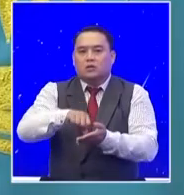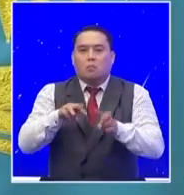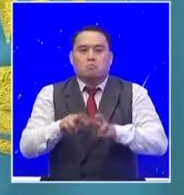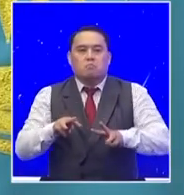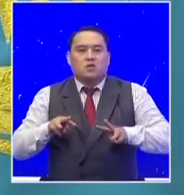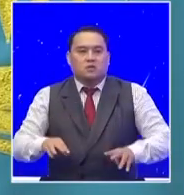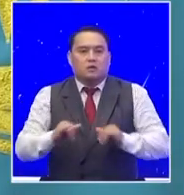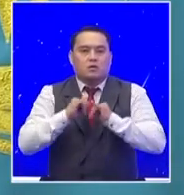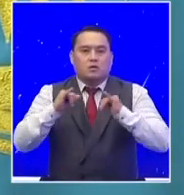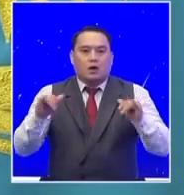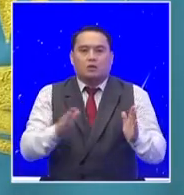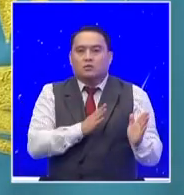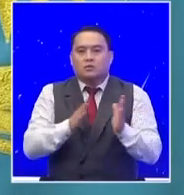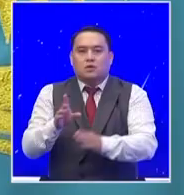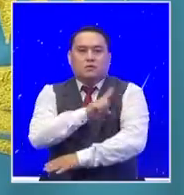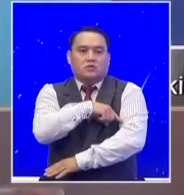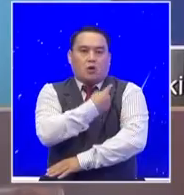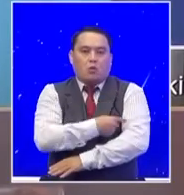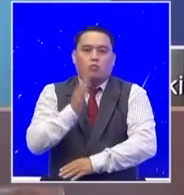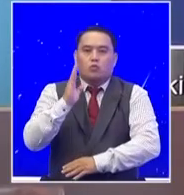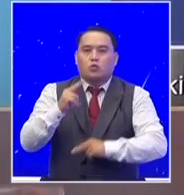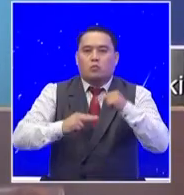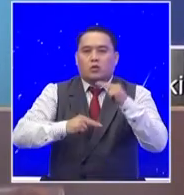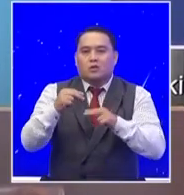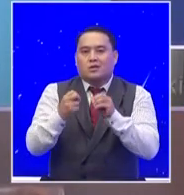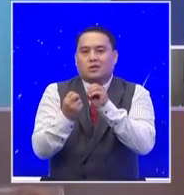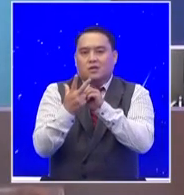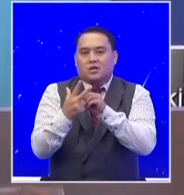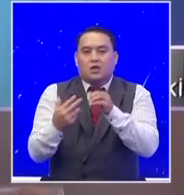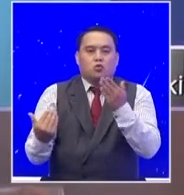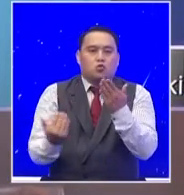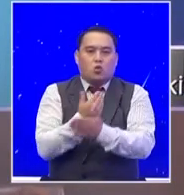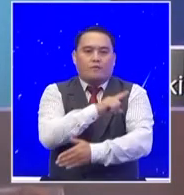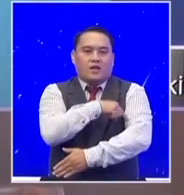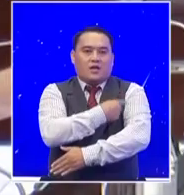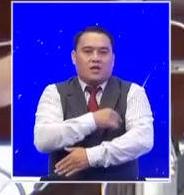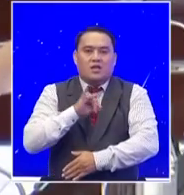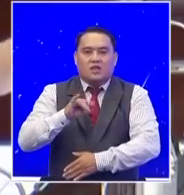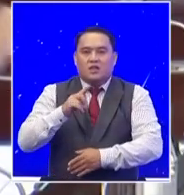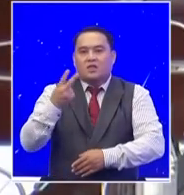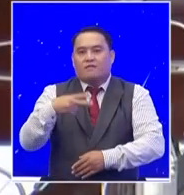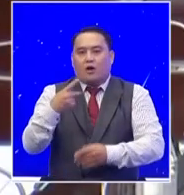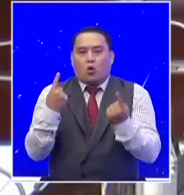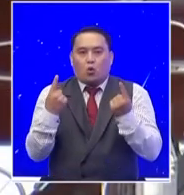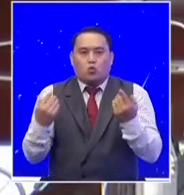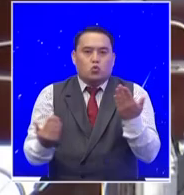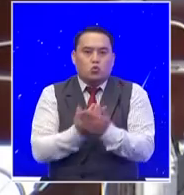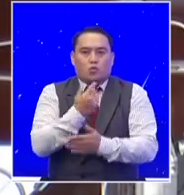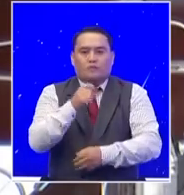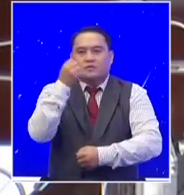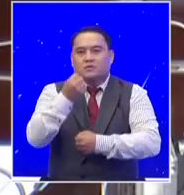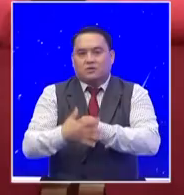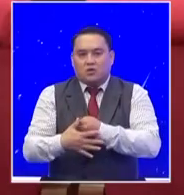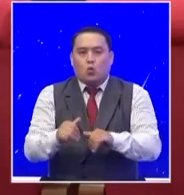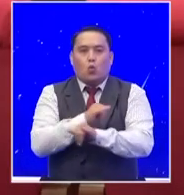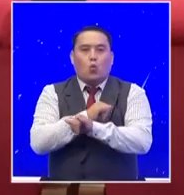Так, в рамках развития системы здравоохранения будет построено 13 модульных инфекционных больниц и 20 крупных современных медцентров, а